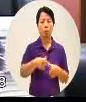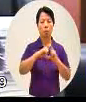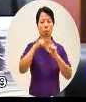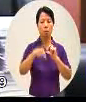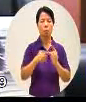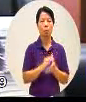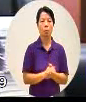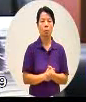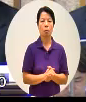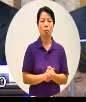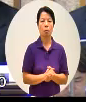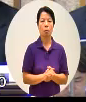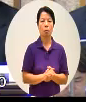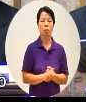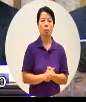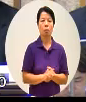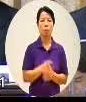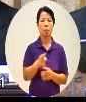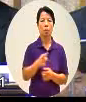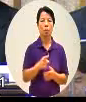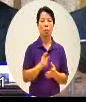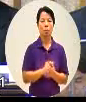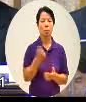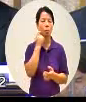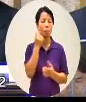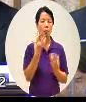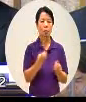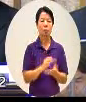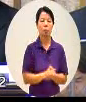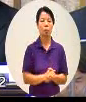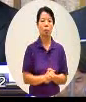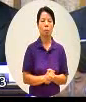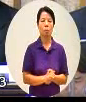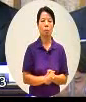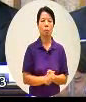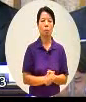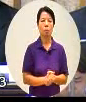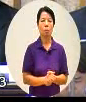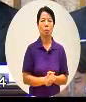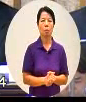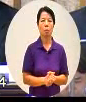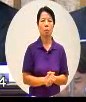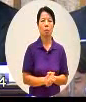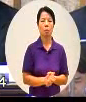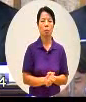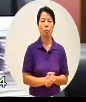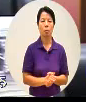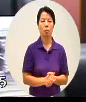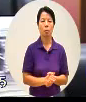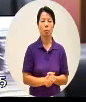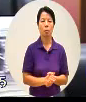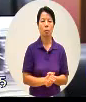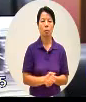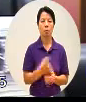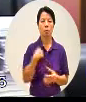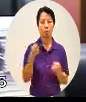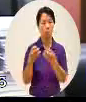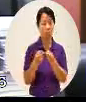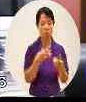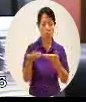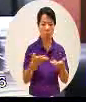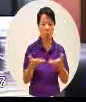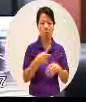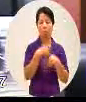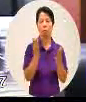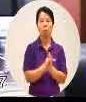而且公职施政满意度那个绝对没有造假啦，那绝对 没有造假。那本席就是跟你在讨论的问题，你都不